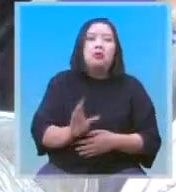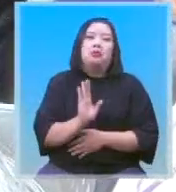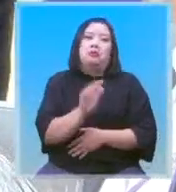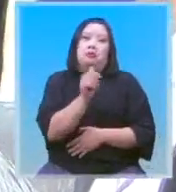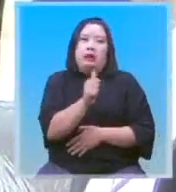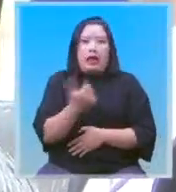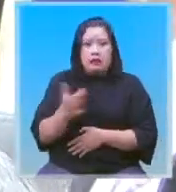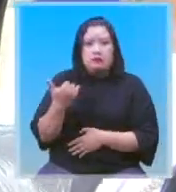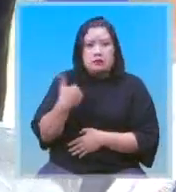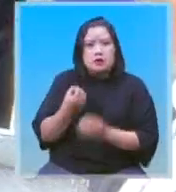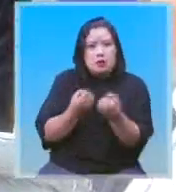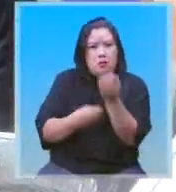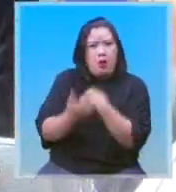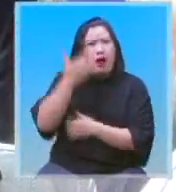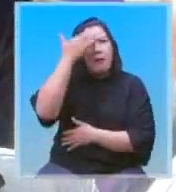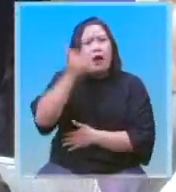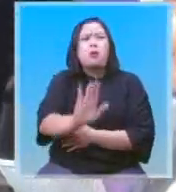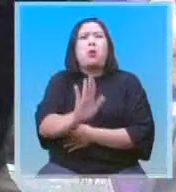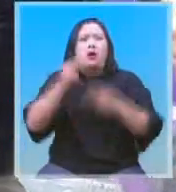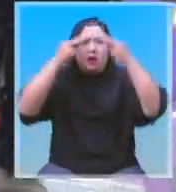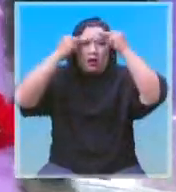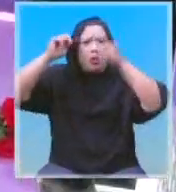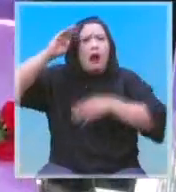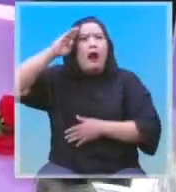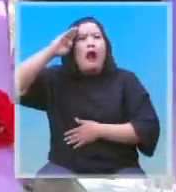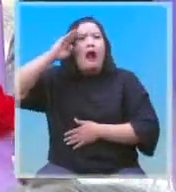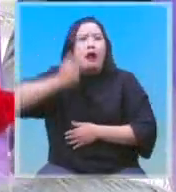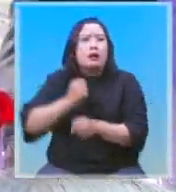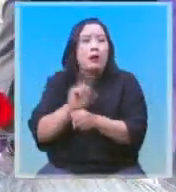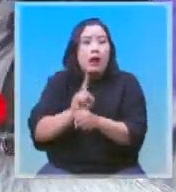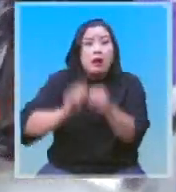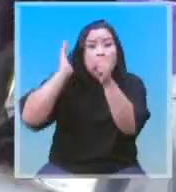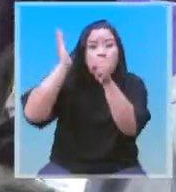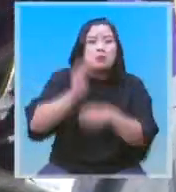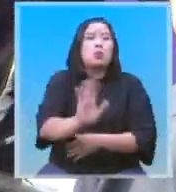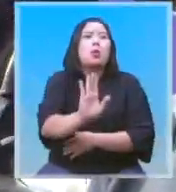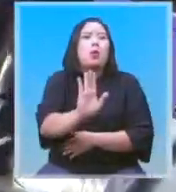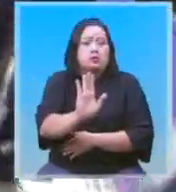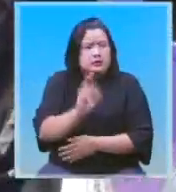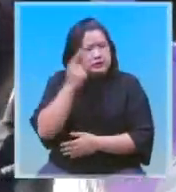การดีแล้วที่ไม่ให้ลุงตู่เนี่ยขึ้นเวทีปราศรัยอย่างไรก็ตามนายสนธิรัตน์กล่าวตอบว่าพรร